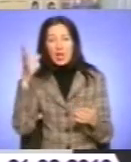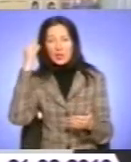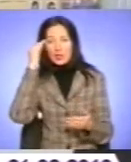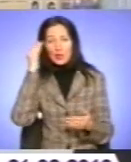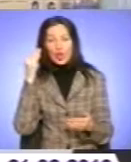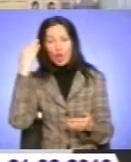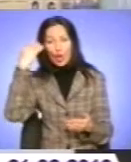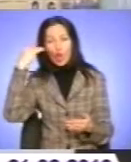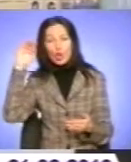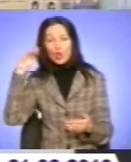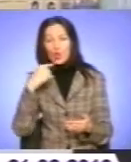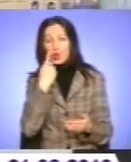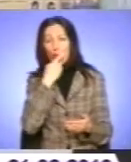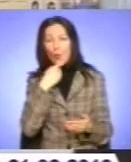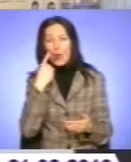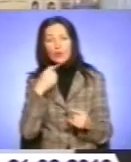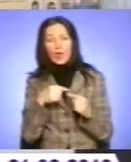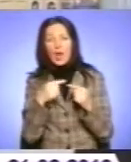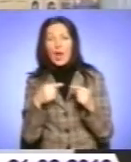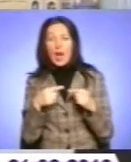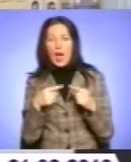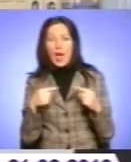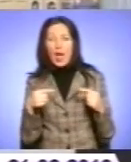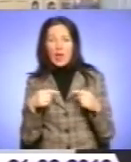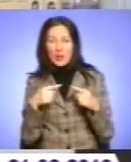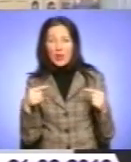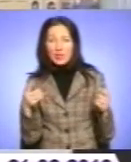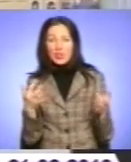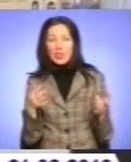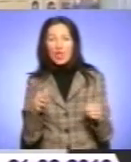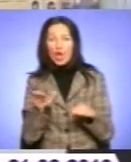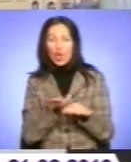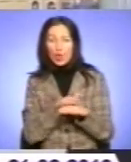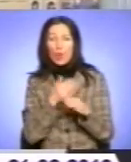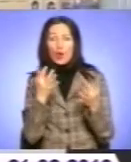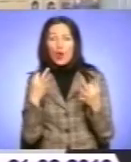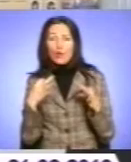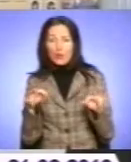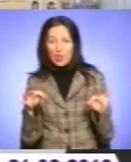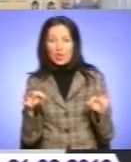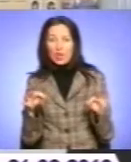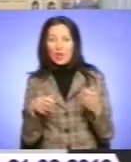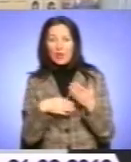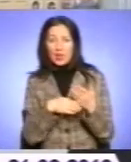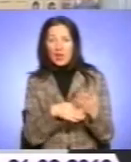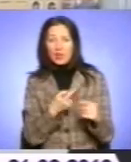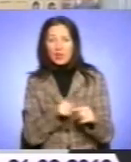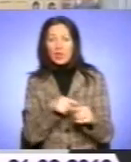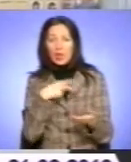чужомовних елементів, скільки добровільний варіант, який, власне, передбачений